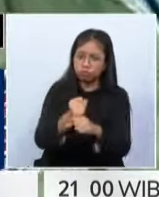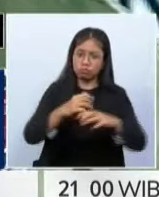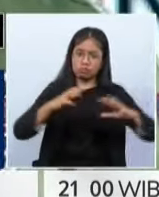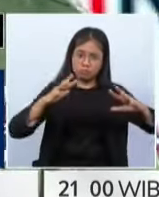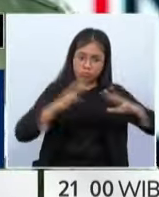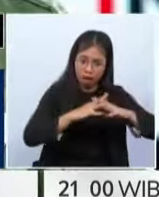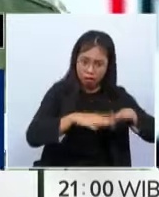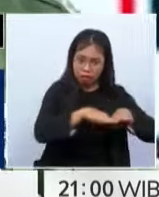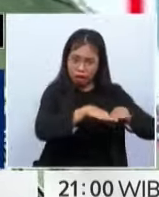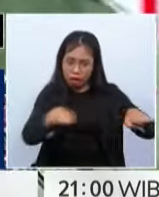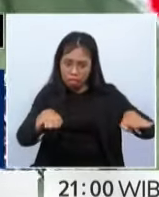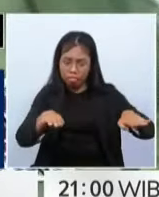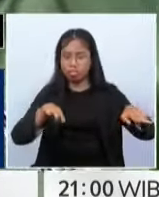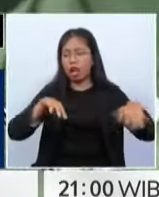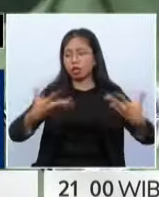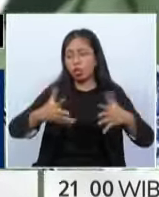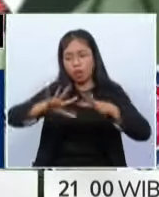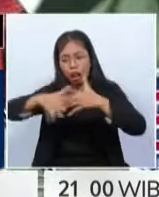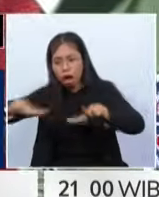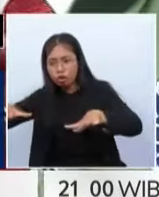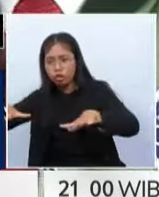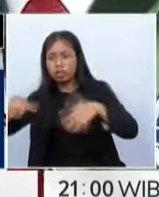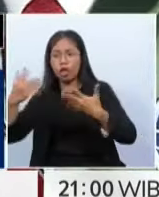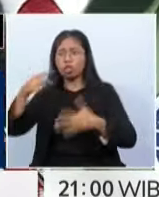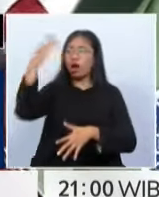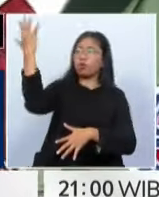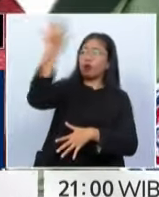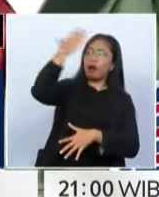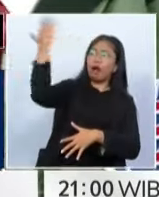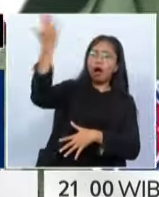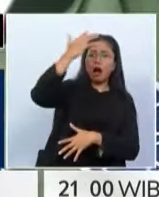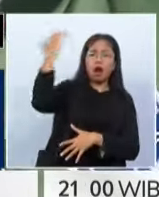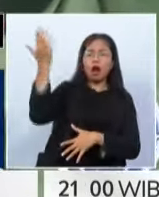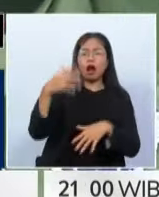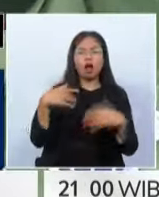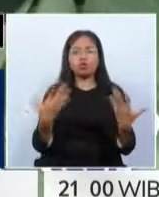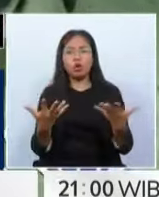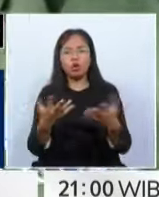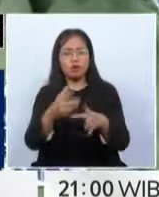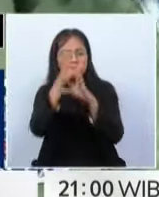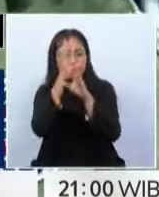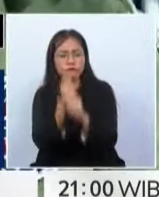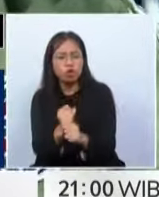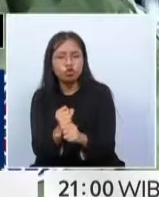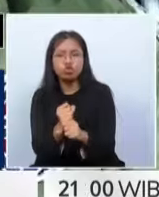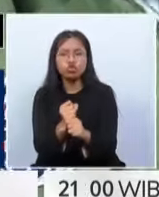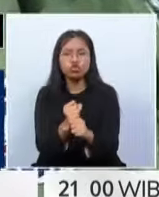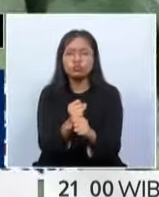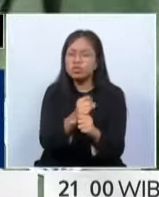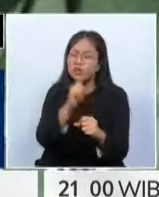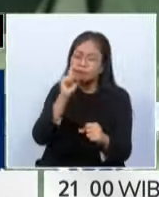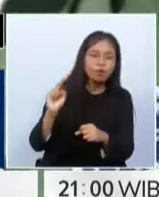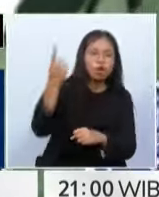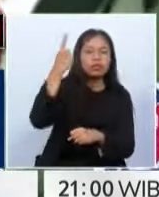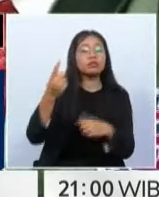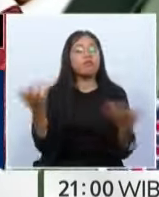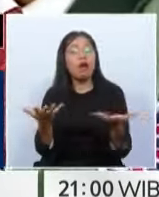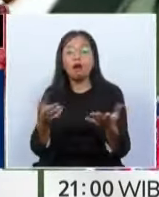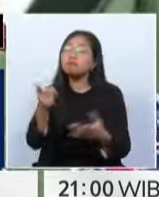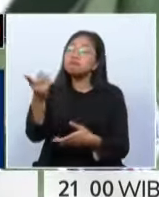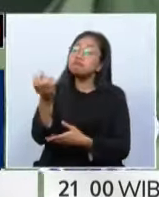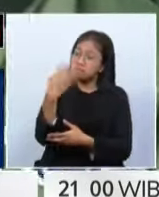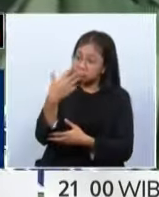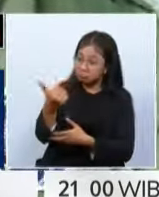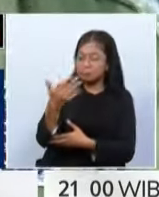atau ketiga-tiganya atau kita mengarah ke teknologi yang lebih canggih lagi Terima kasih baik masih ada